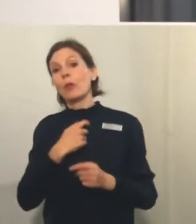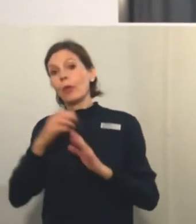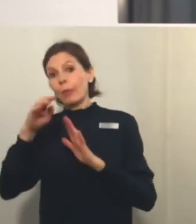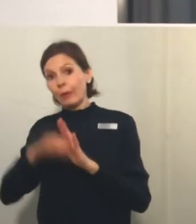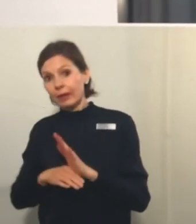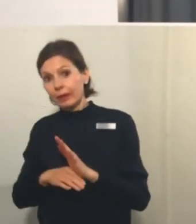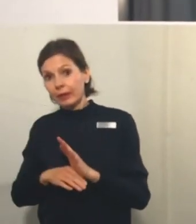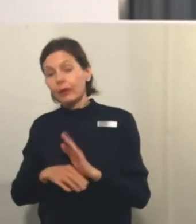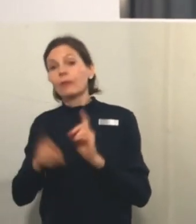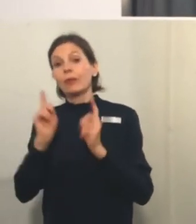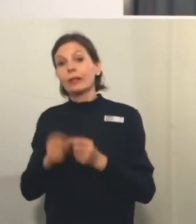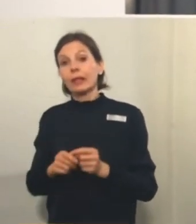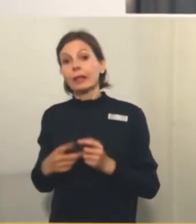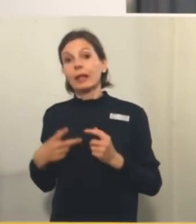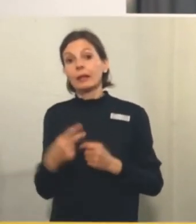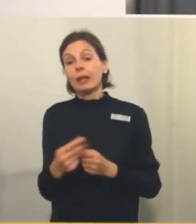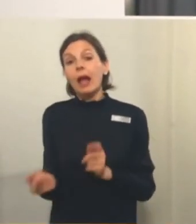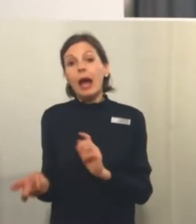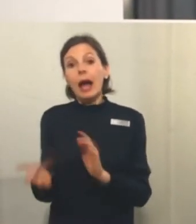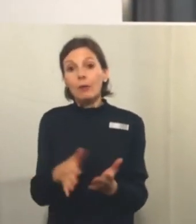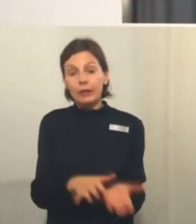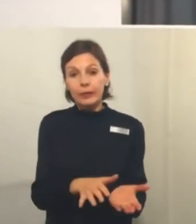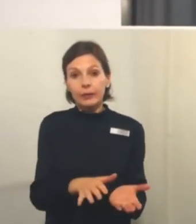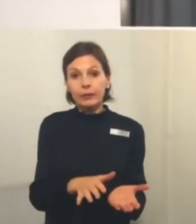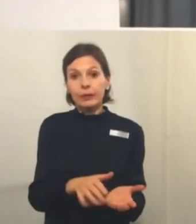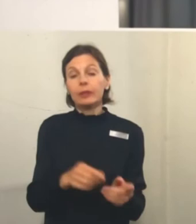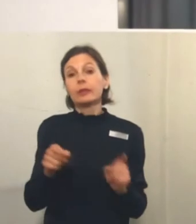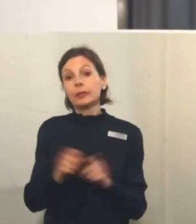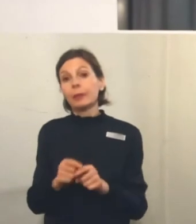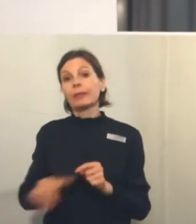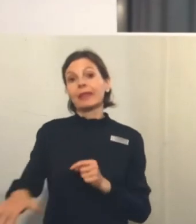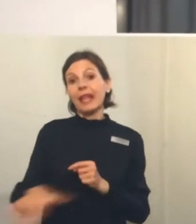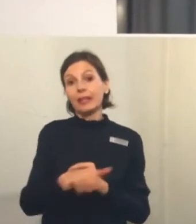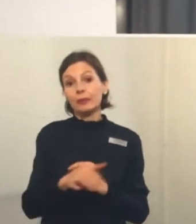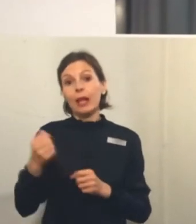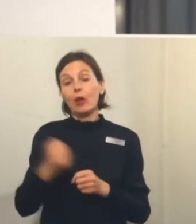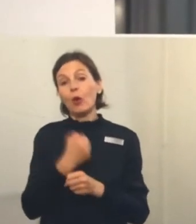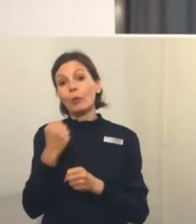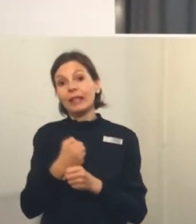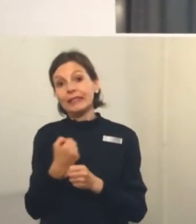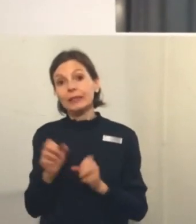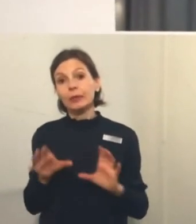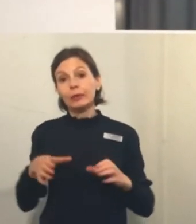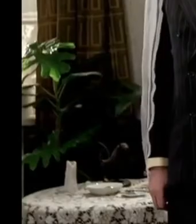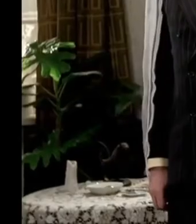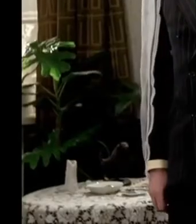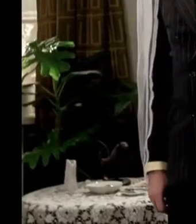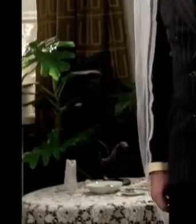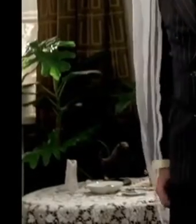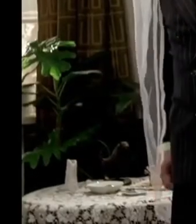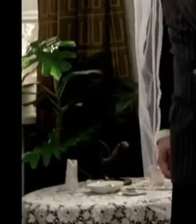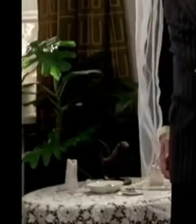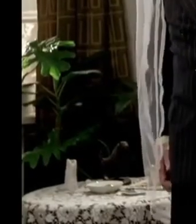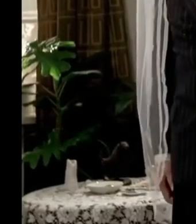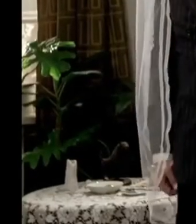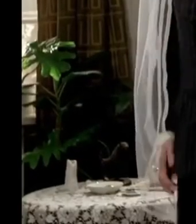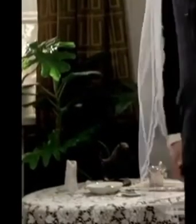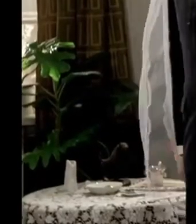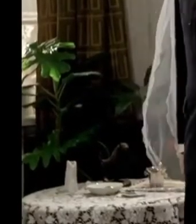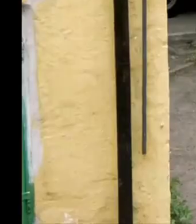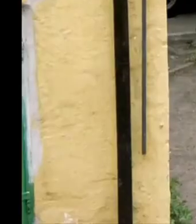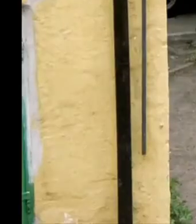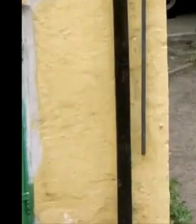aflivningen, som håndteres i regi af den nationale operative stab under politiets kommando. Ja, og der har vi